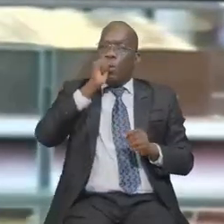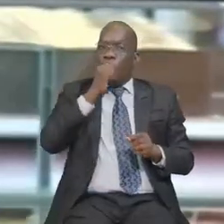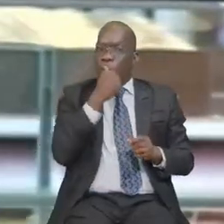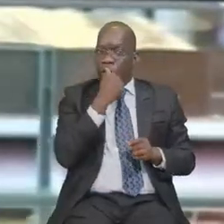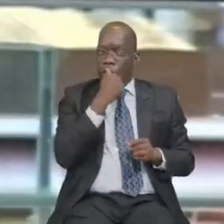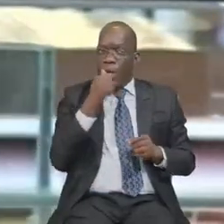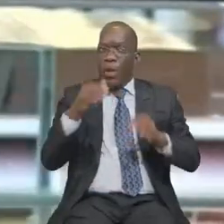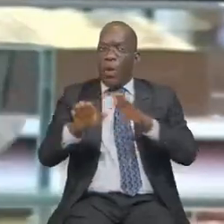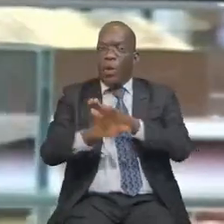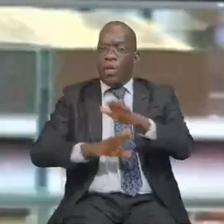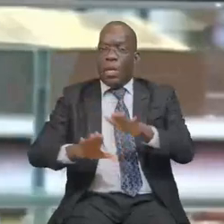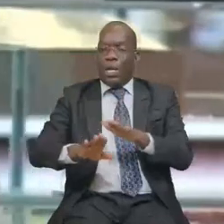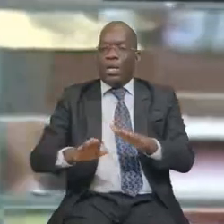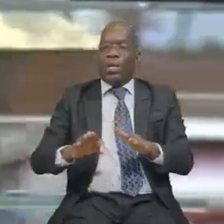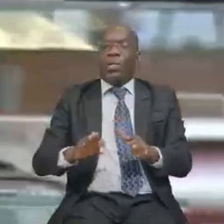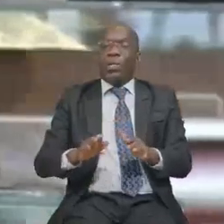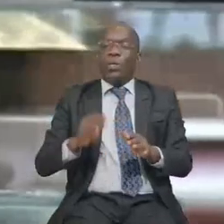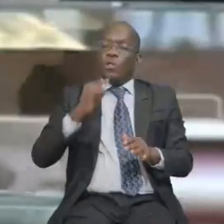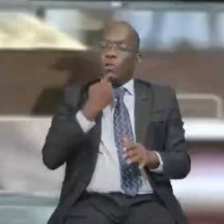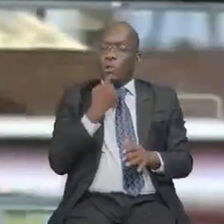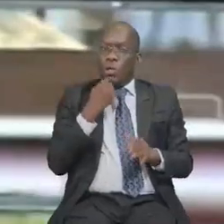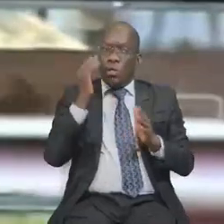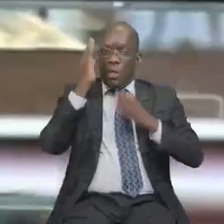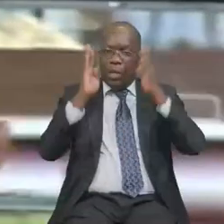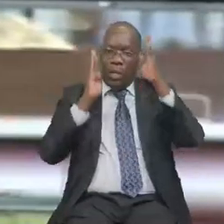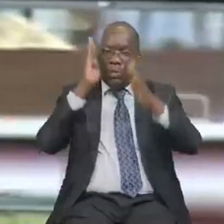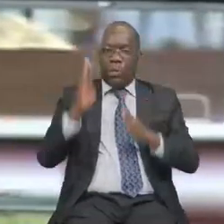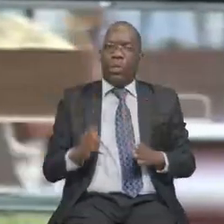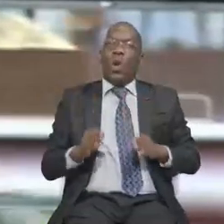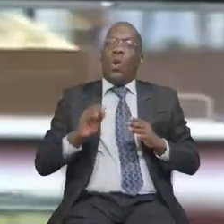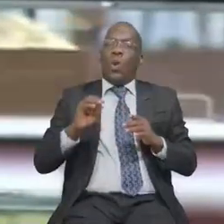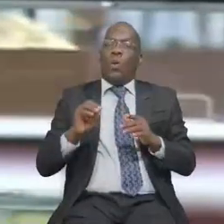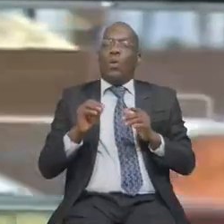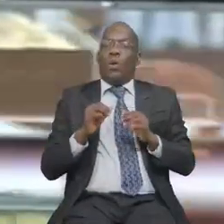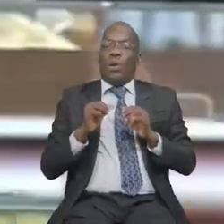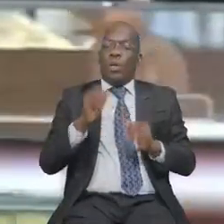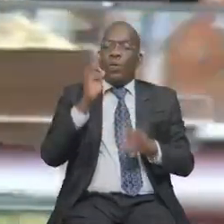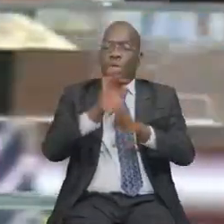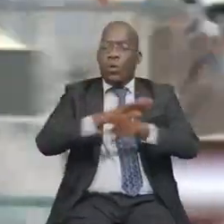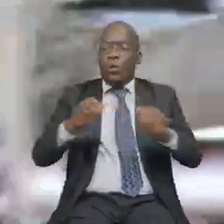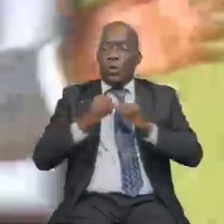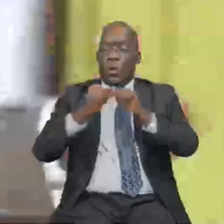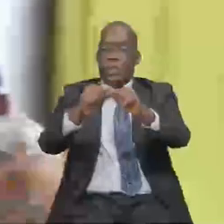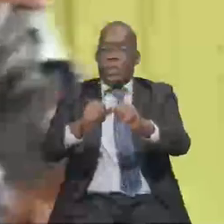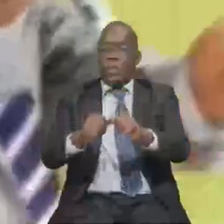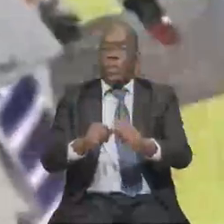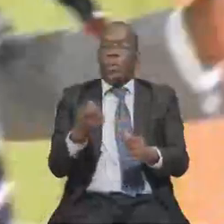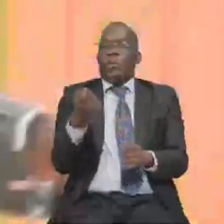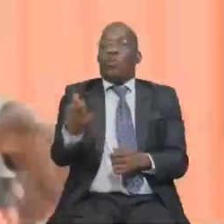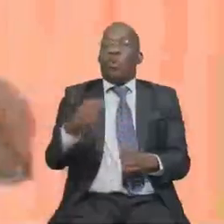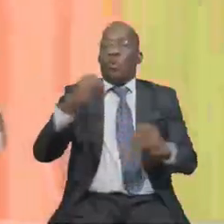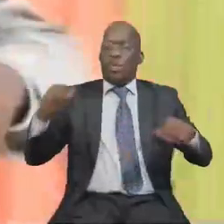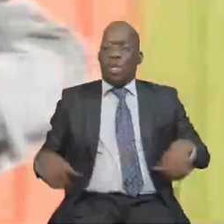troubles sérieux. C'est ce que ça veut dire élever. Parce que si tu ne persévères pas, un petit défi, une petite